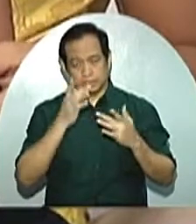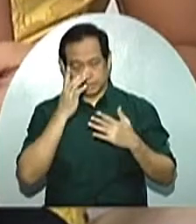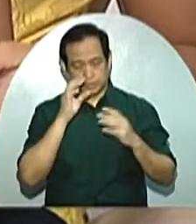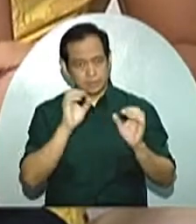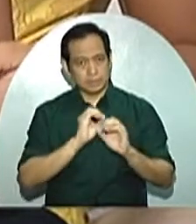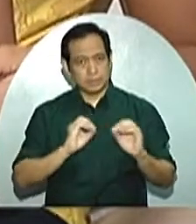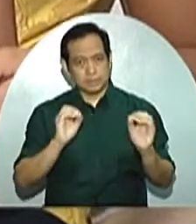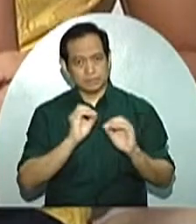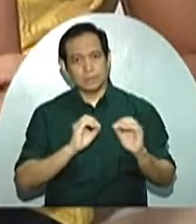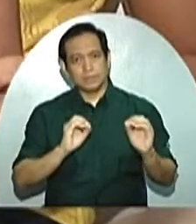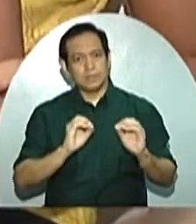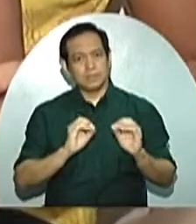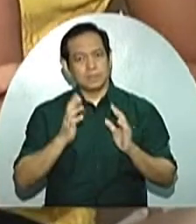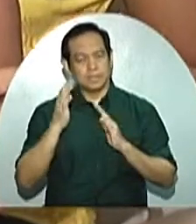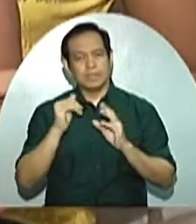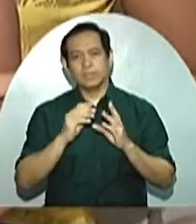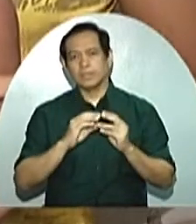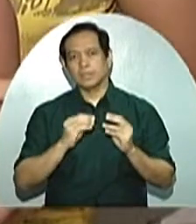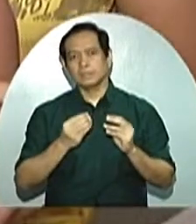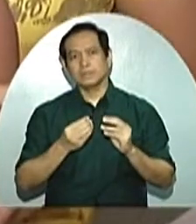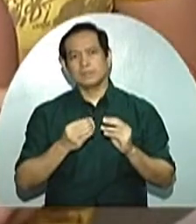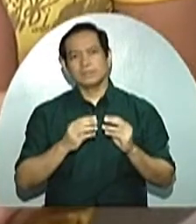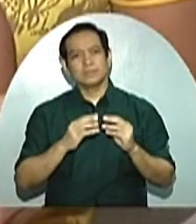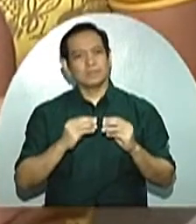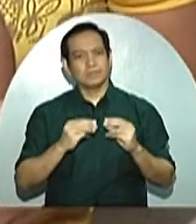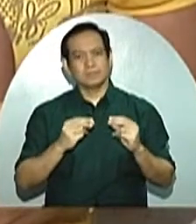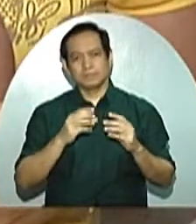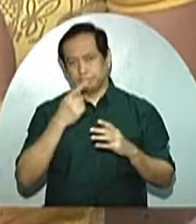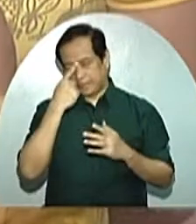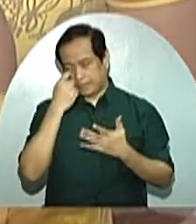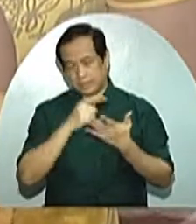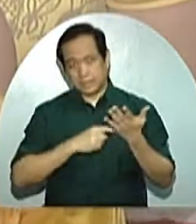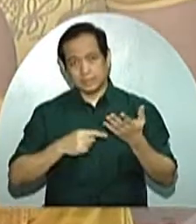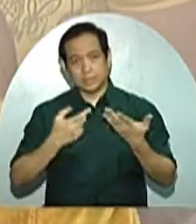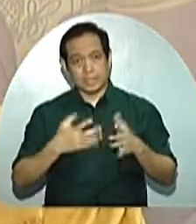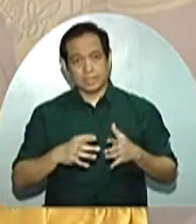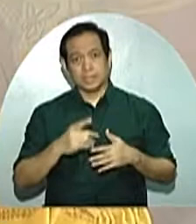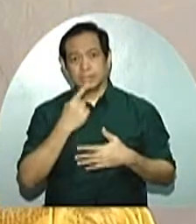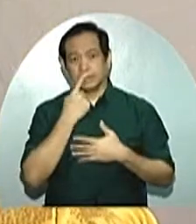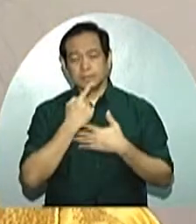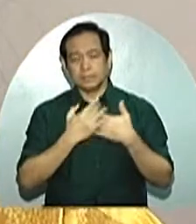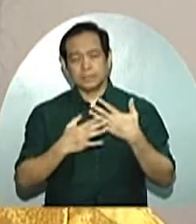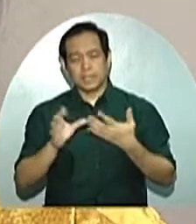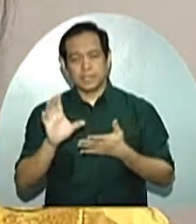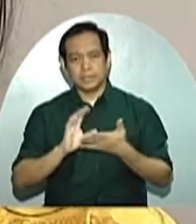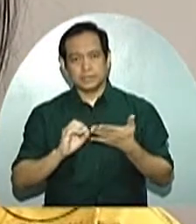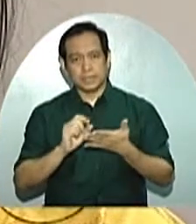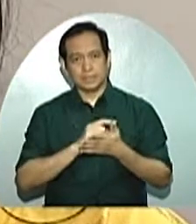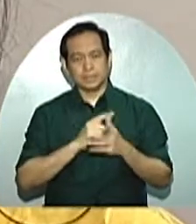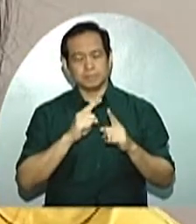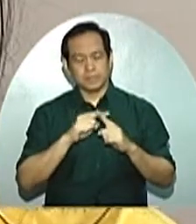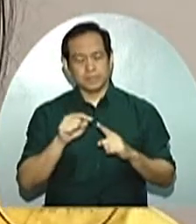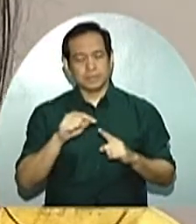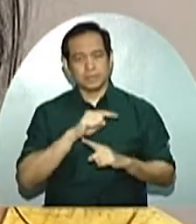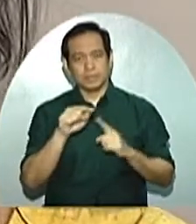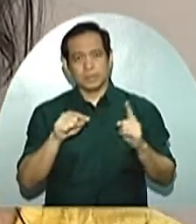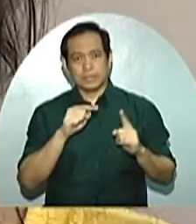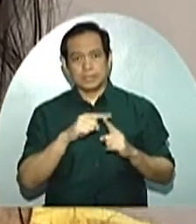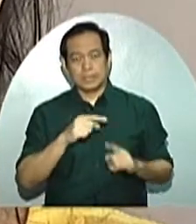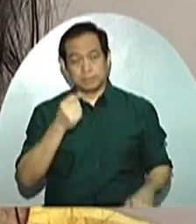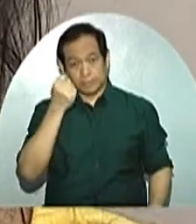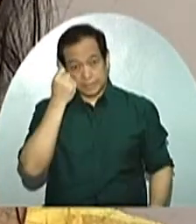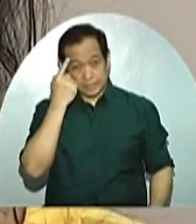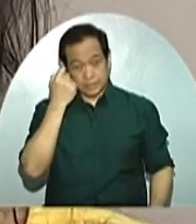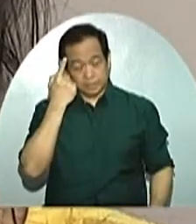parang wala na kagalingan kasi kanser nga daw po. Tapos nung naliwanagan ko po, nung